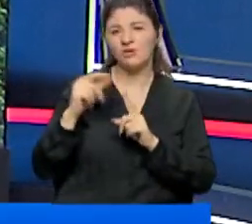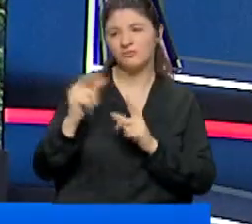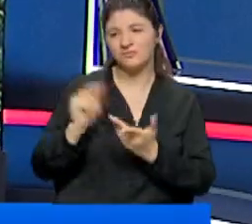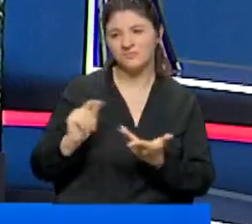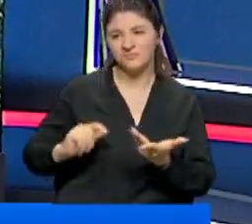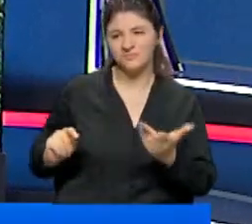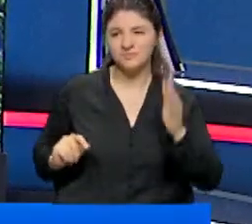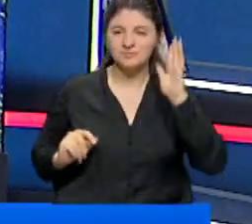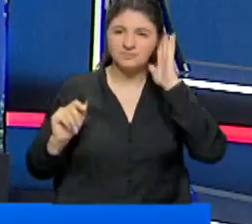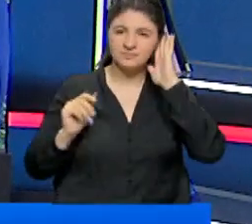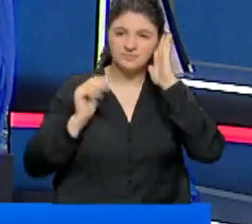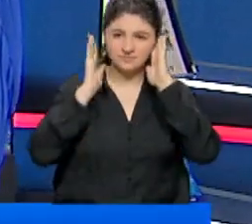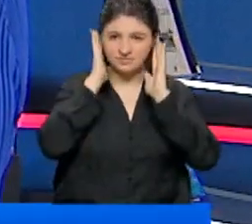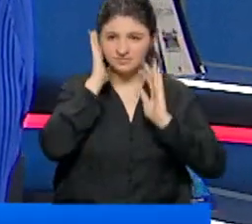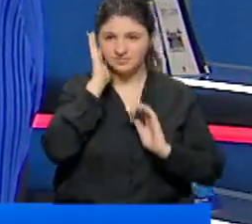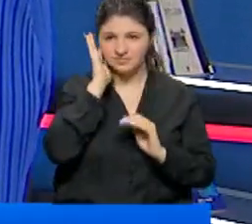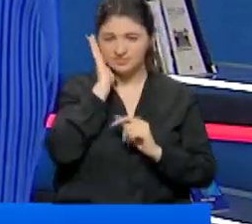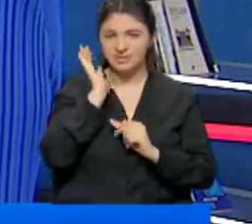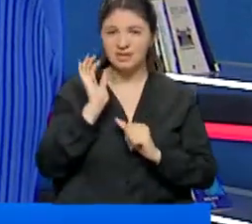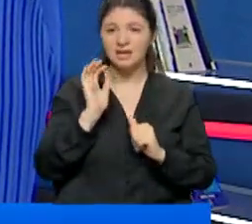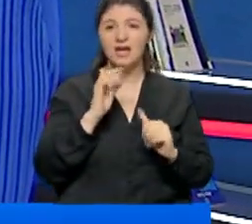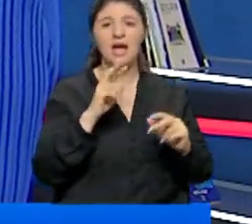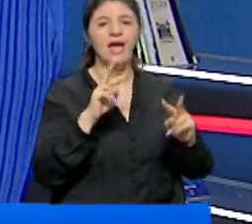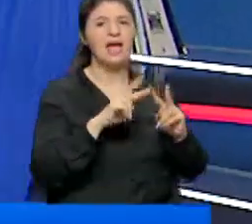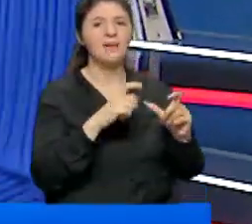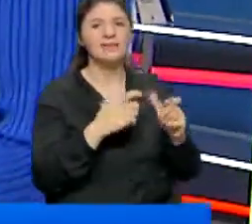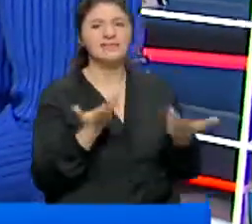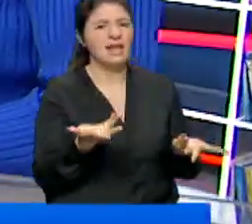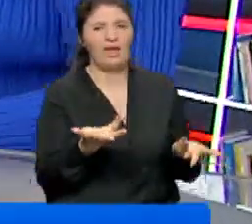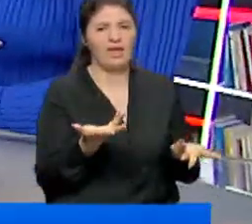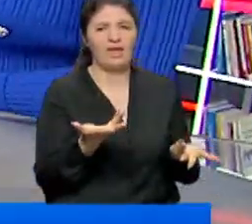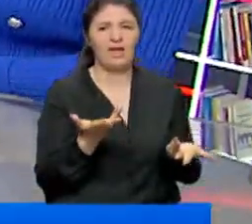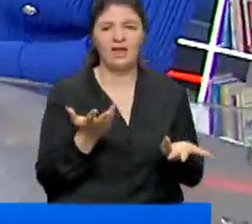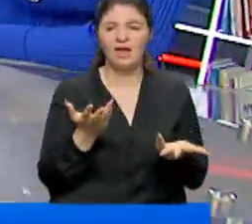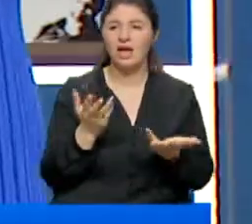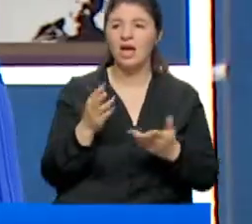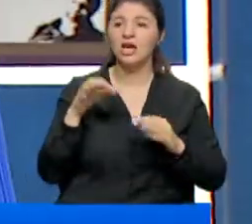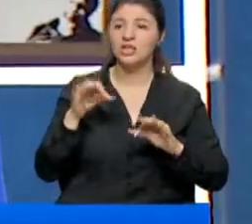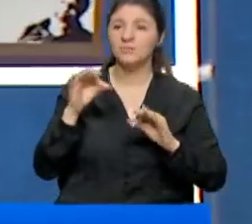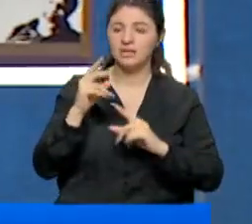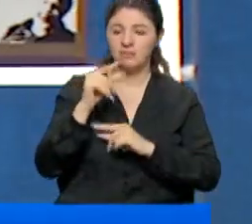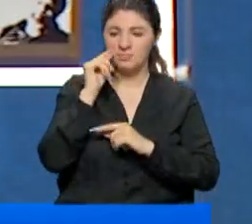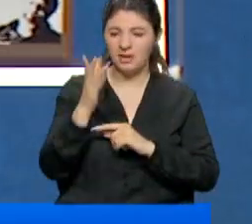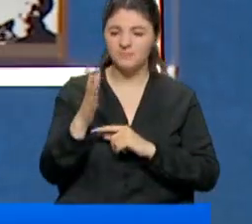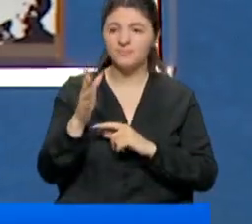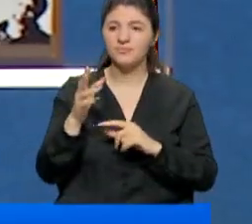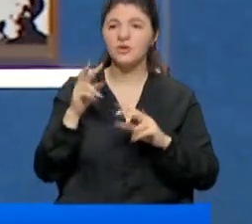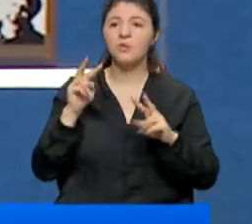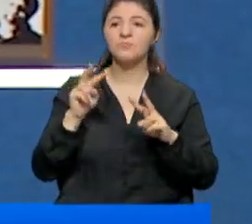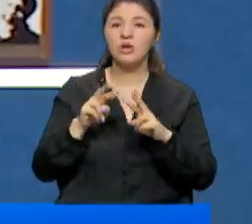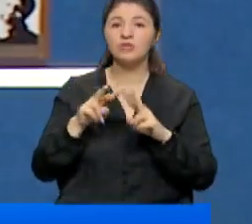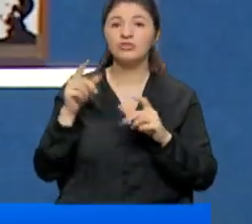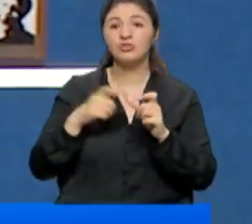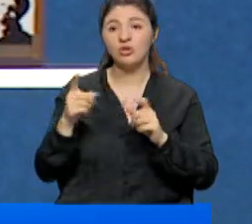yazdım Evet 15 nedir Evet şimdi İsmail Bey buz fıstığı